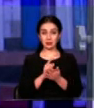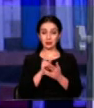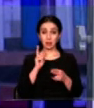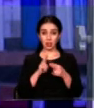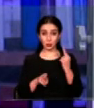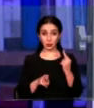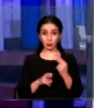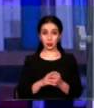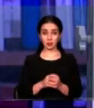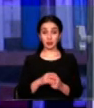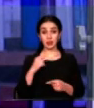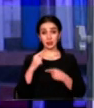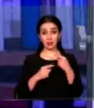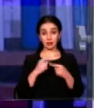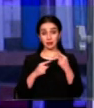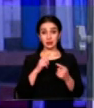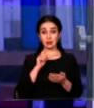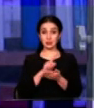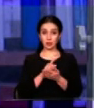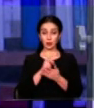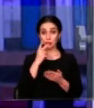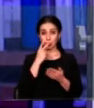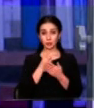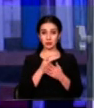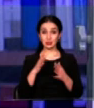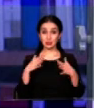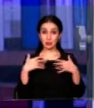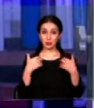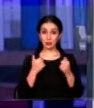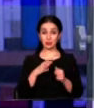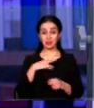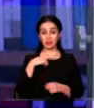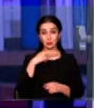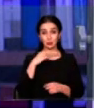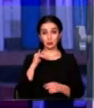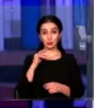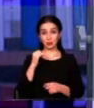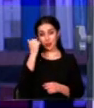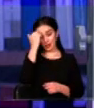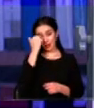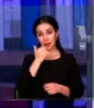yakunlayman. Keyingi darslarda ko'rishguncha sog' bo'ling. E'tiboringiz uchun rahmat.